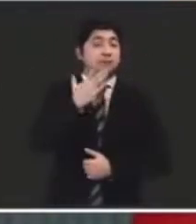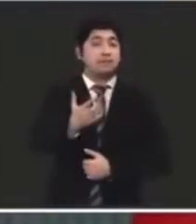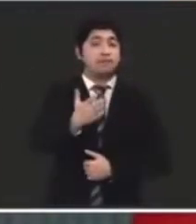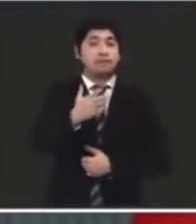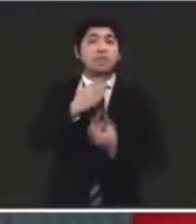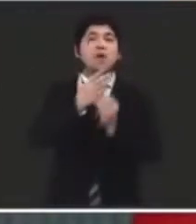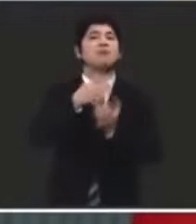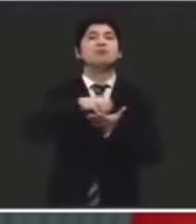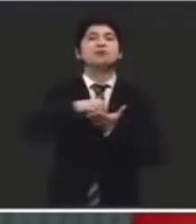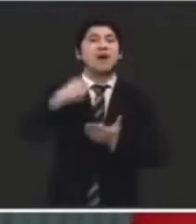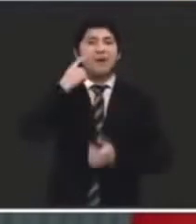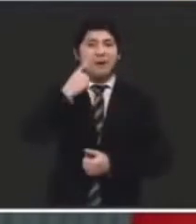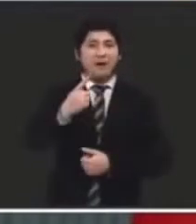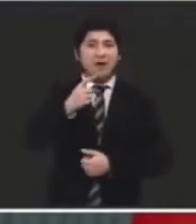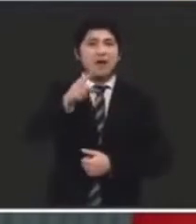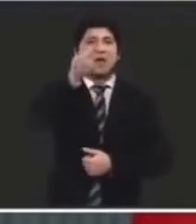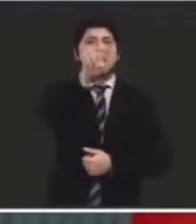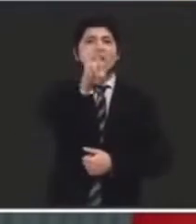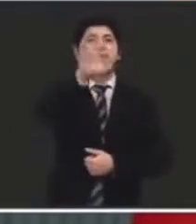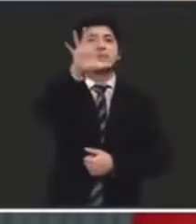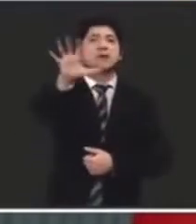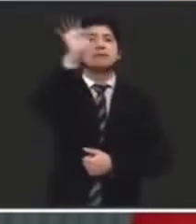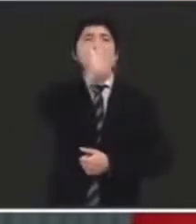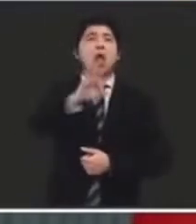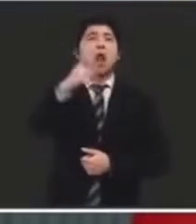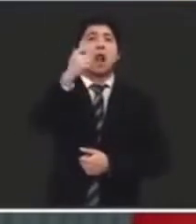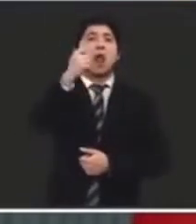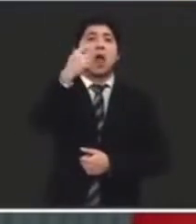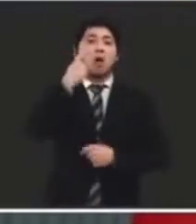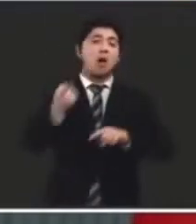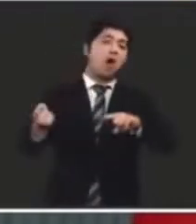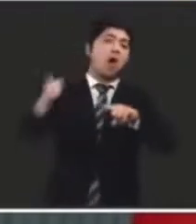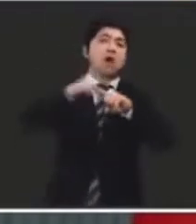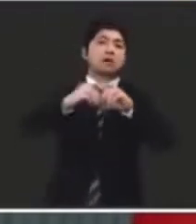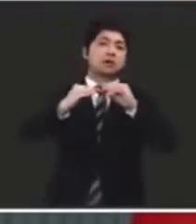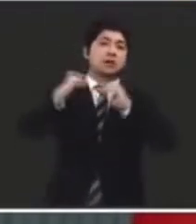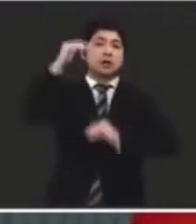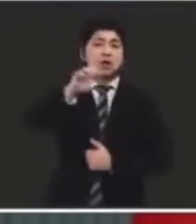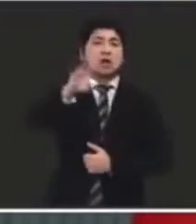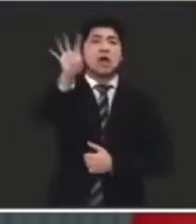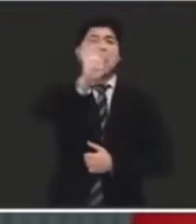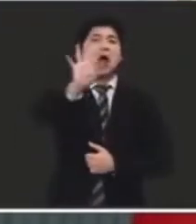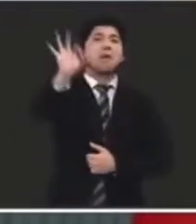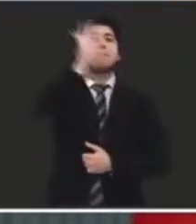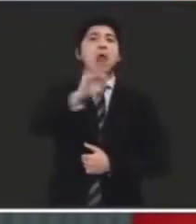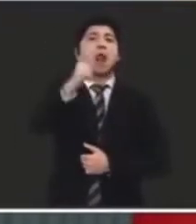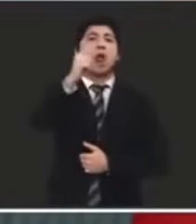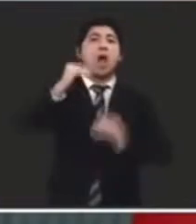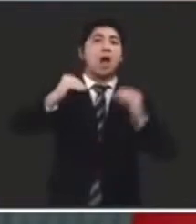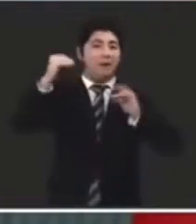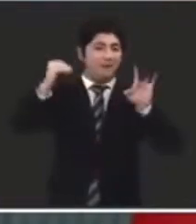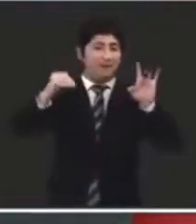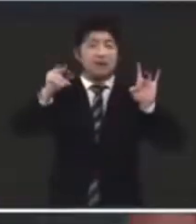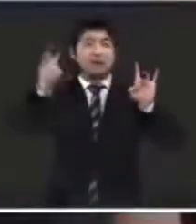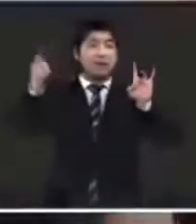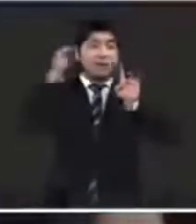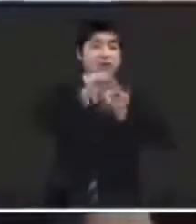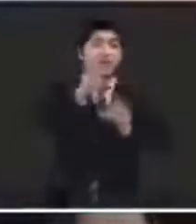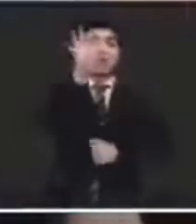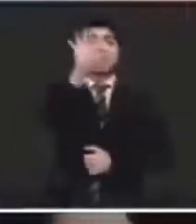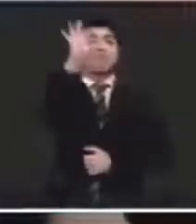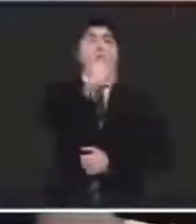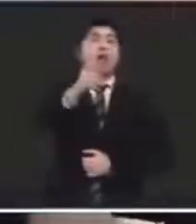bütçesini de 25 milyar lira ilave ile 40 milyar liraya yükseltiyoruz